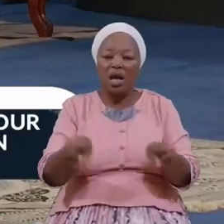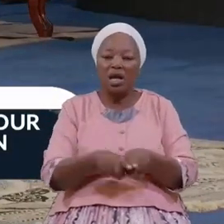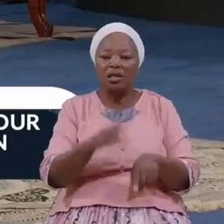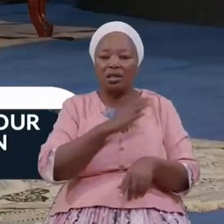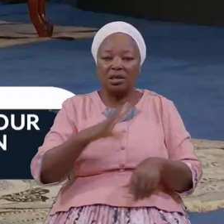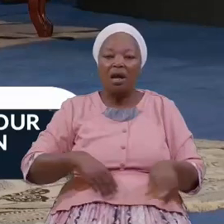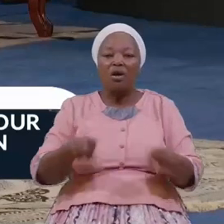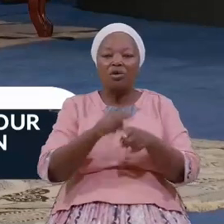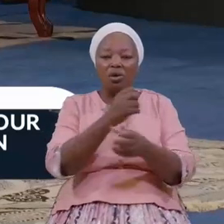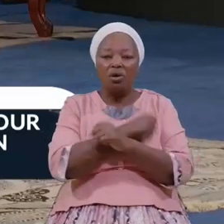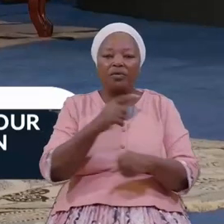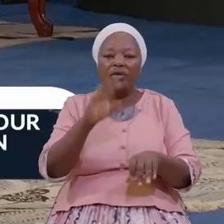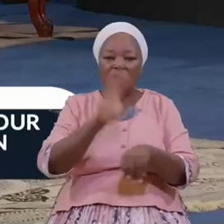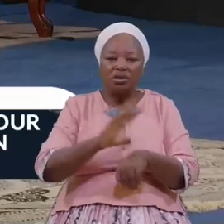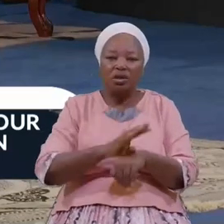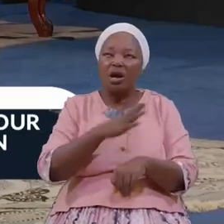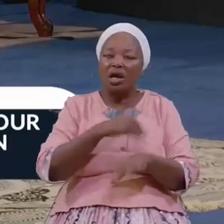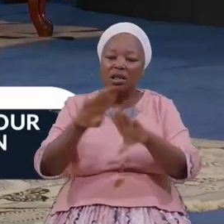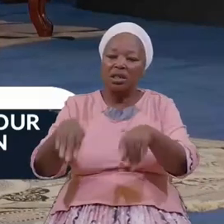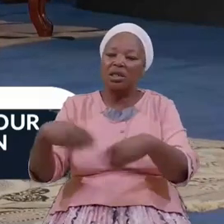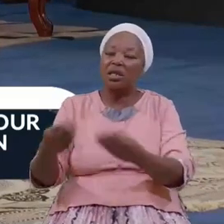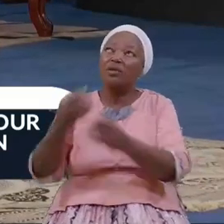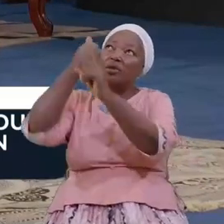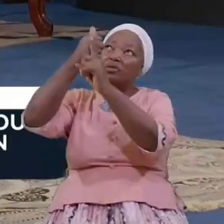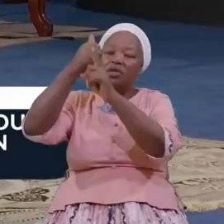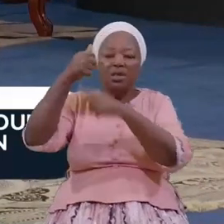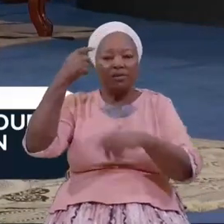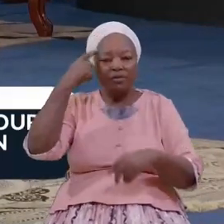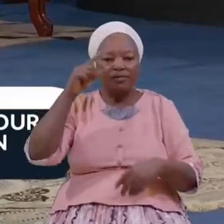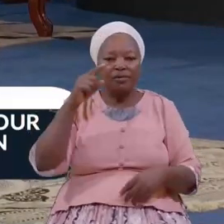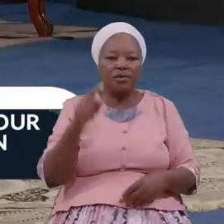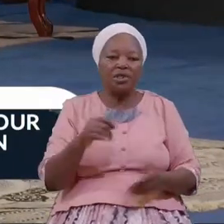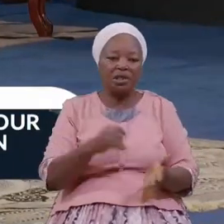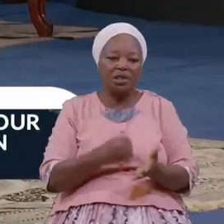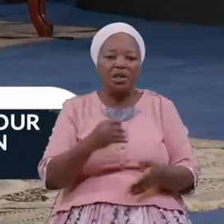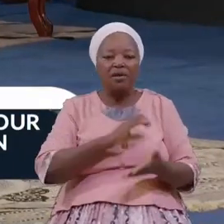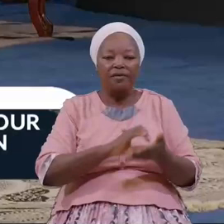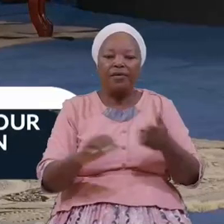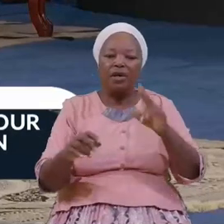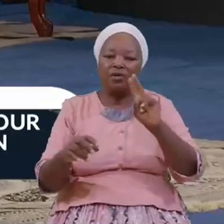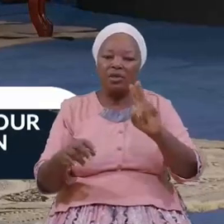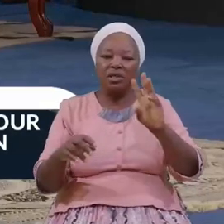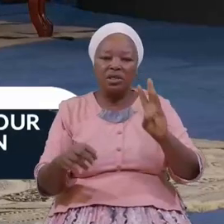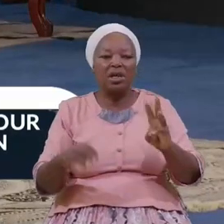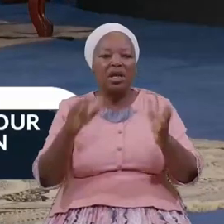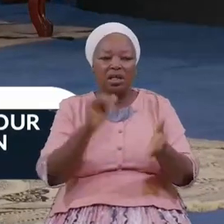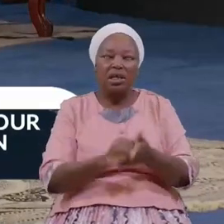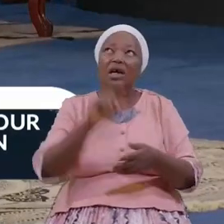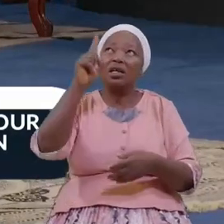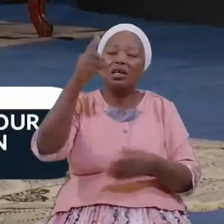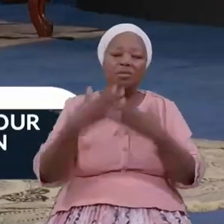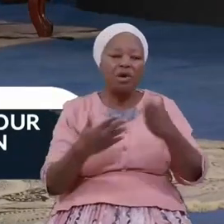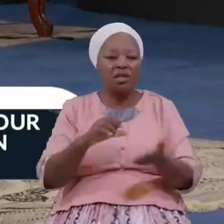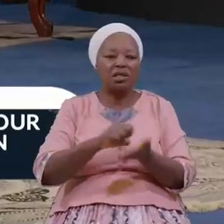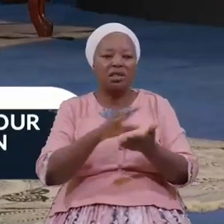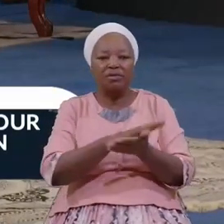aimé l'Église et s'est livré lui-même pour elle. » 26 dit, afin